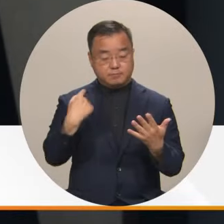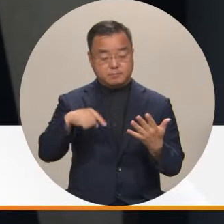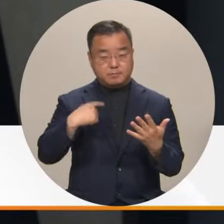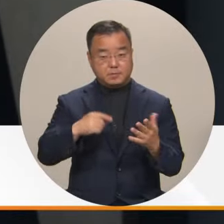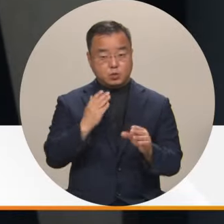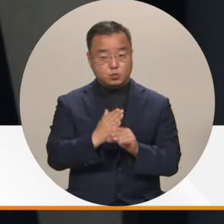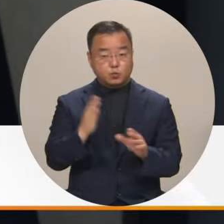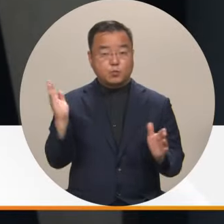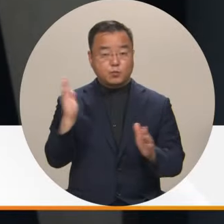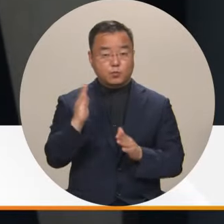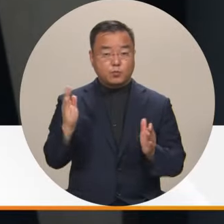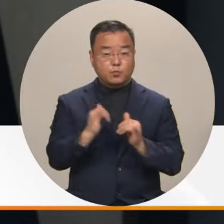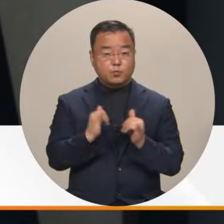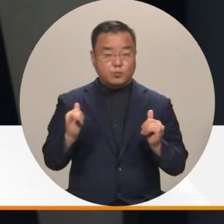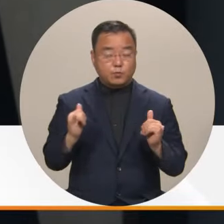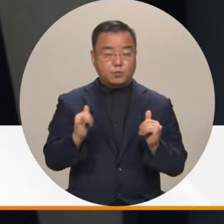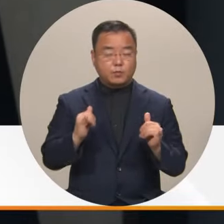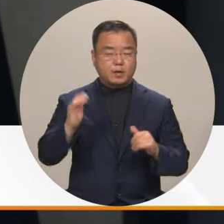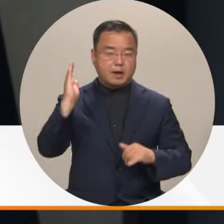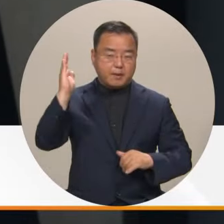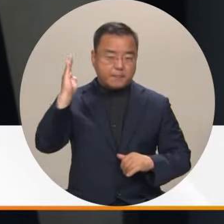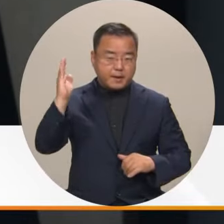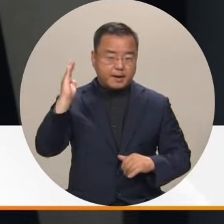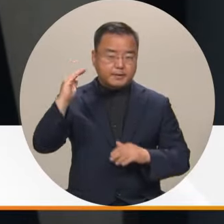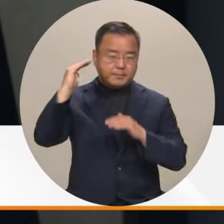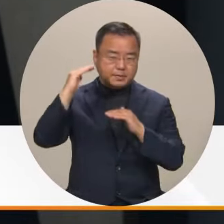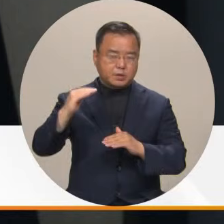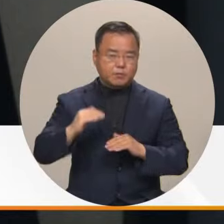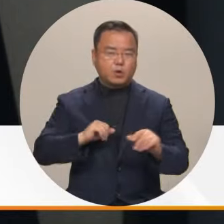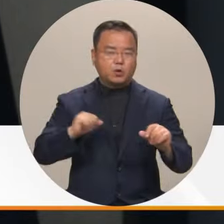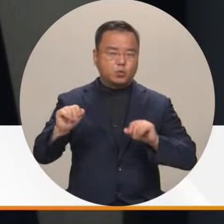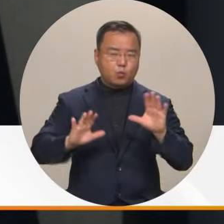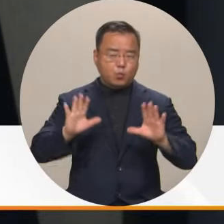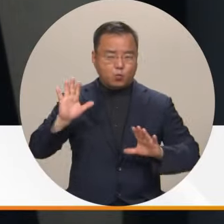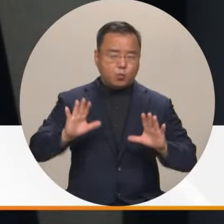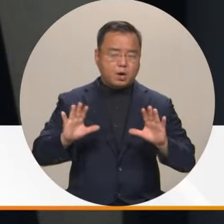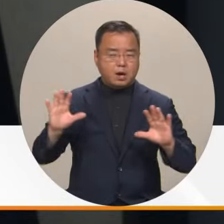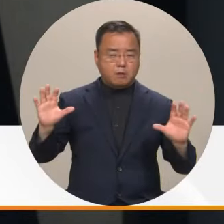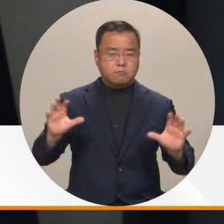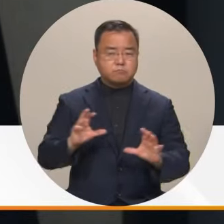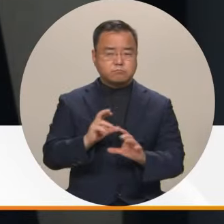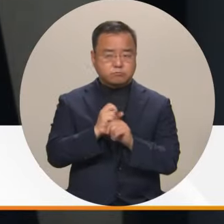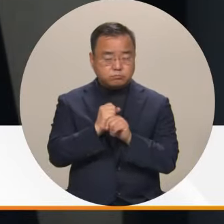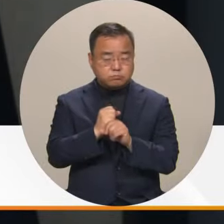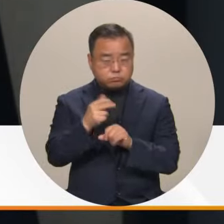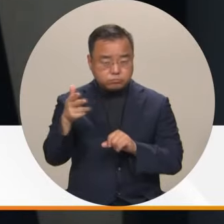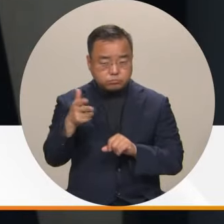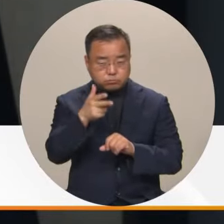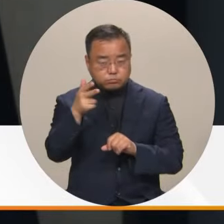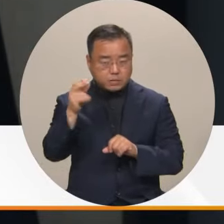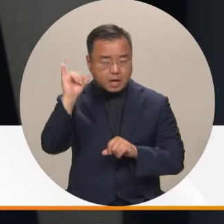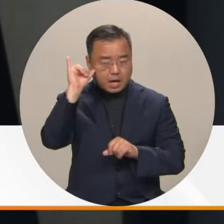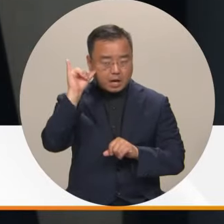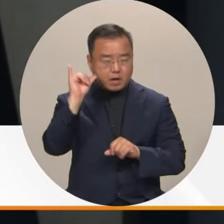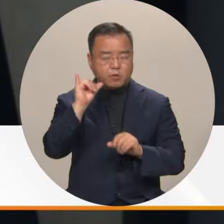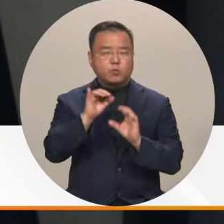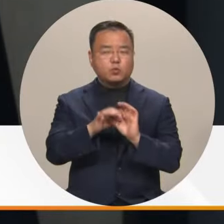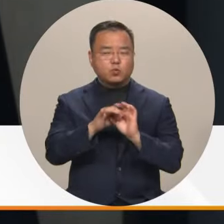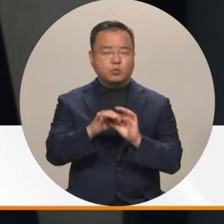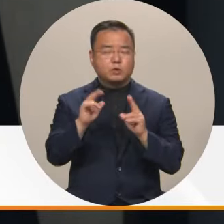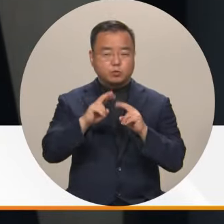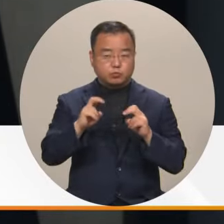학생들이 그 하는 발언과 동작 이런 것 을 전부 다 AI 활용해 가지고 바로바로 분석을